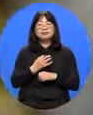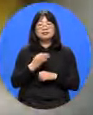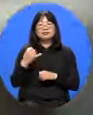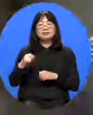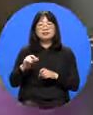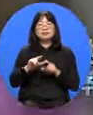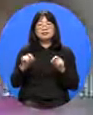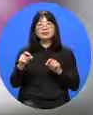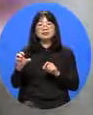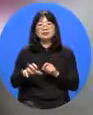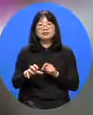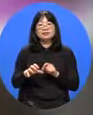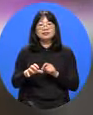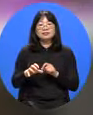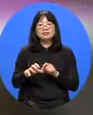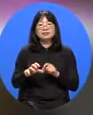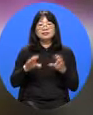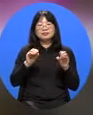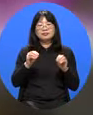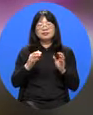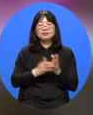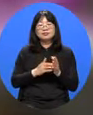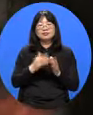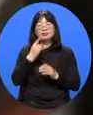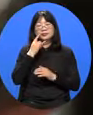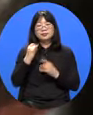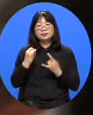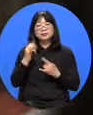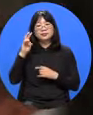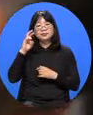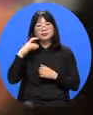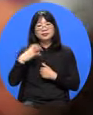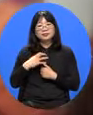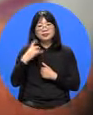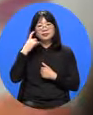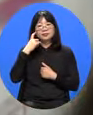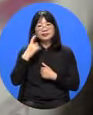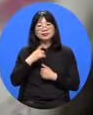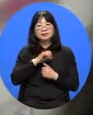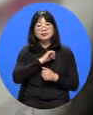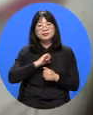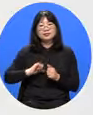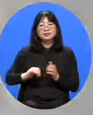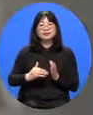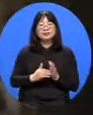앞에서 발길이 멈췄는데 엄마한테 혹시 혼날까봐 꾹 참았어요.